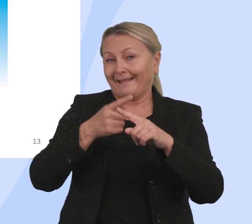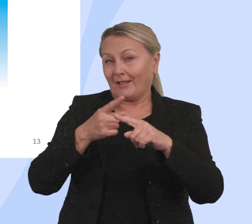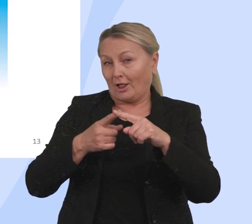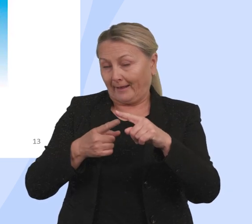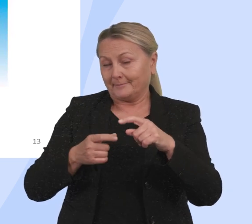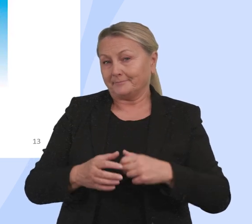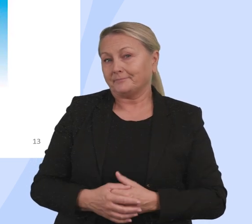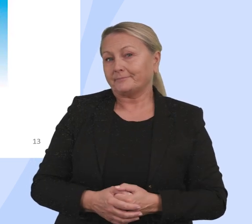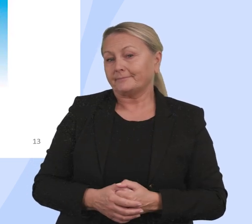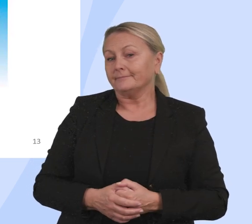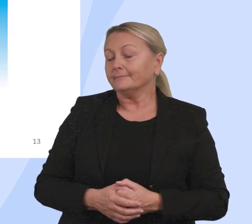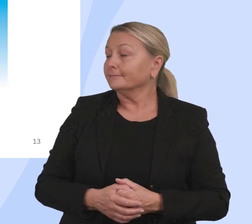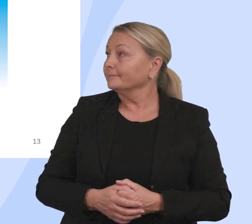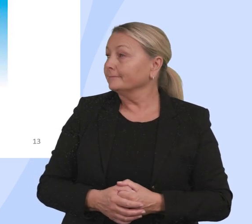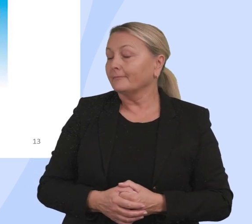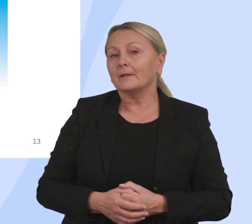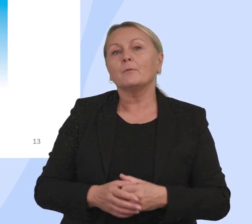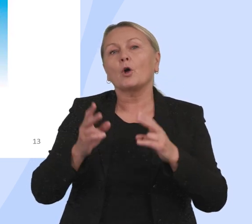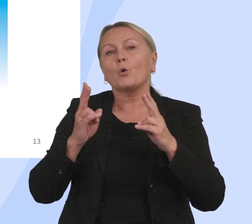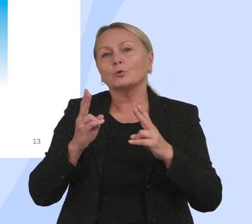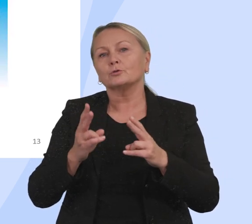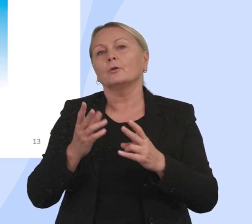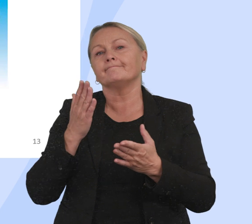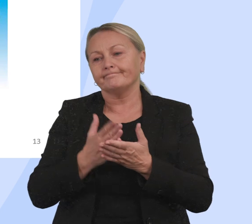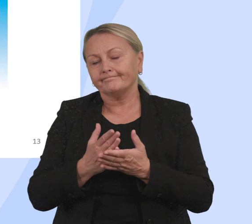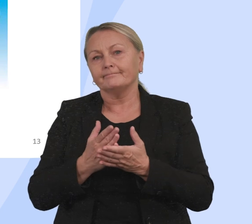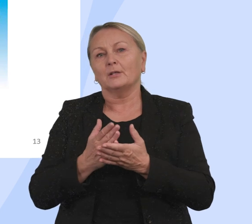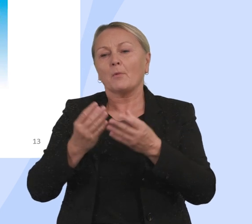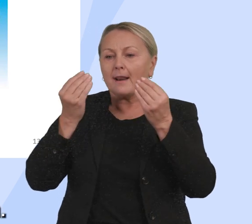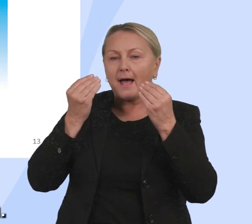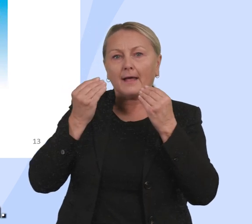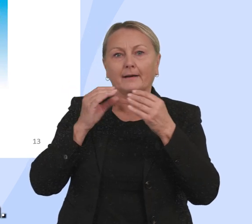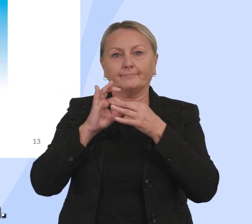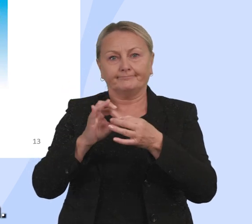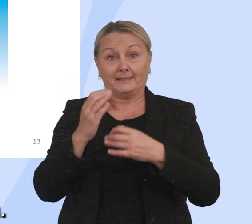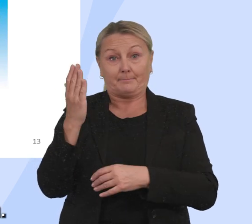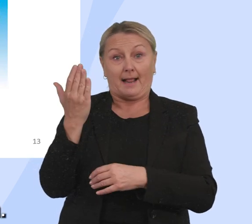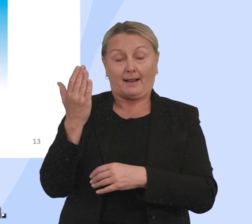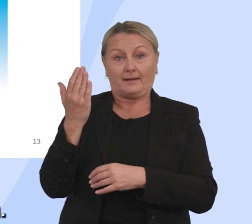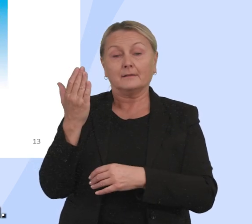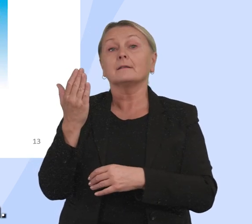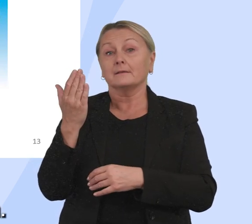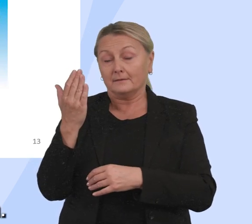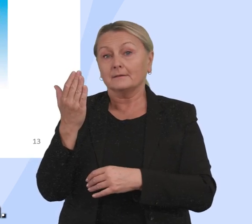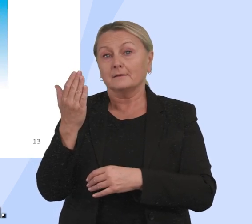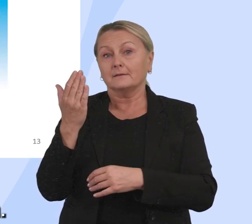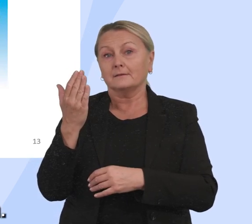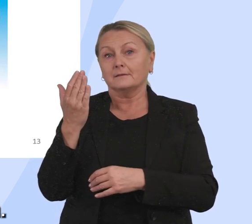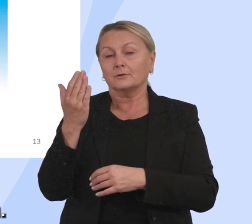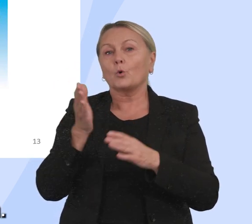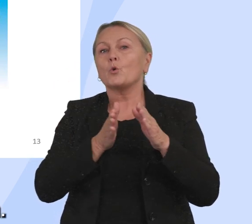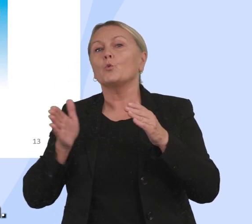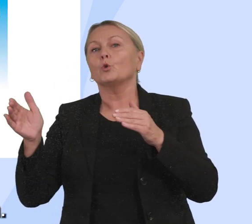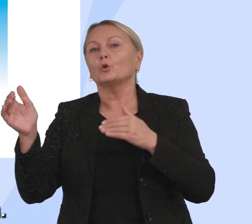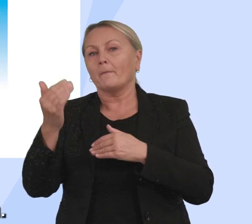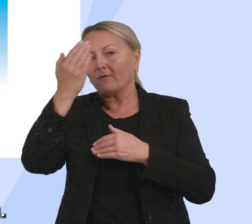Man kan også konstatere, at når man lærer ved at spejle, så går det udenom frontallapperne